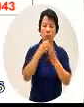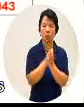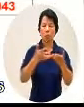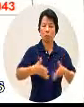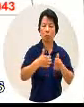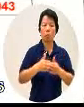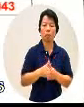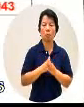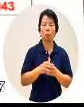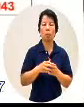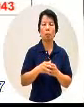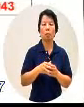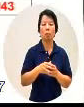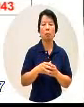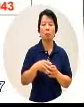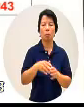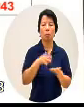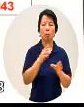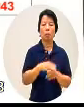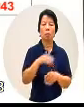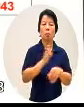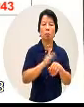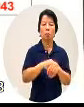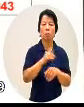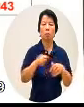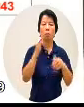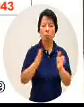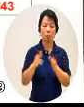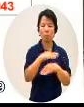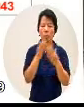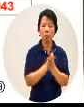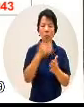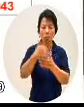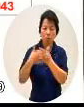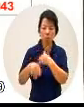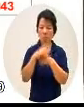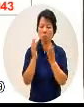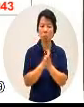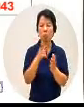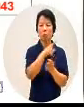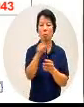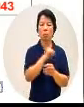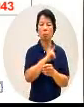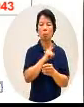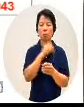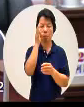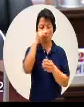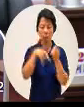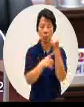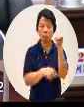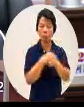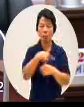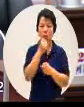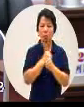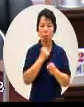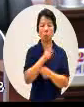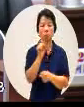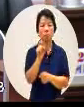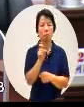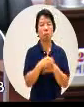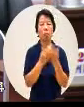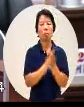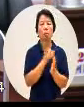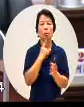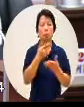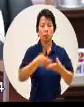你說碳排放碳交易碳中和那些名詞以它的看法那個都很難實現最具體的